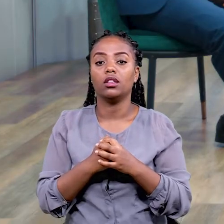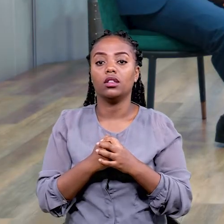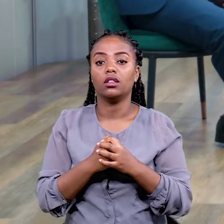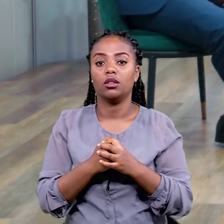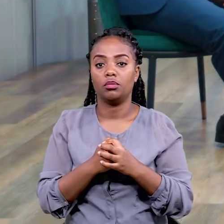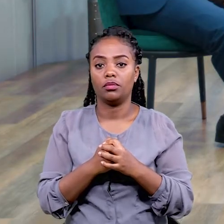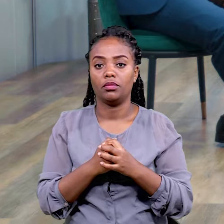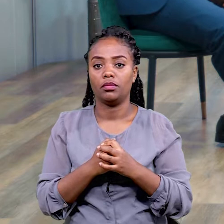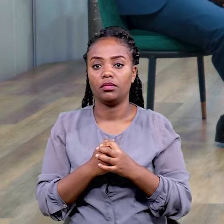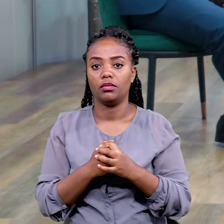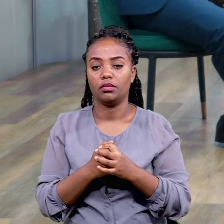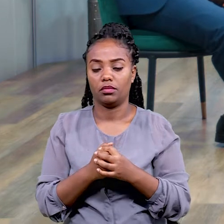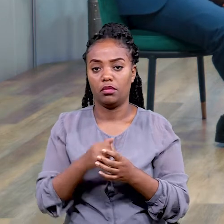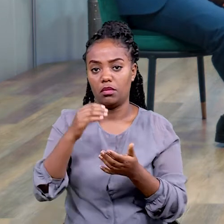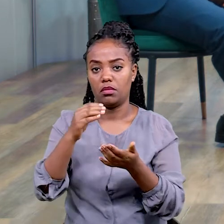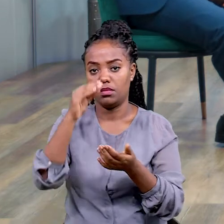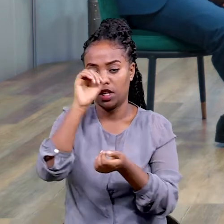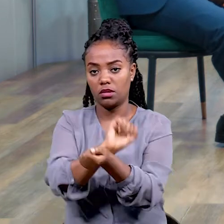ከሴቶቹን ጋር በሚነስድበት ሰዓት ላይ